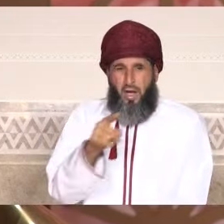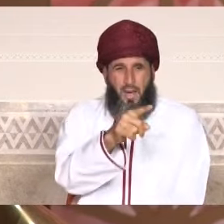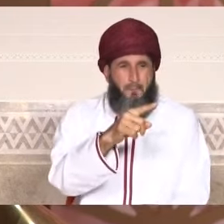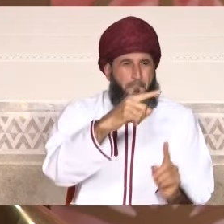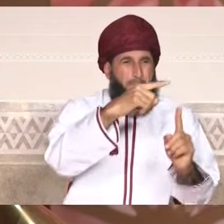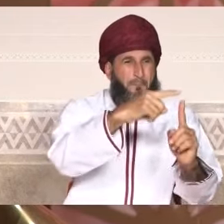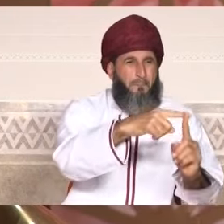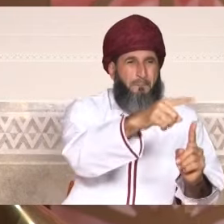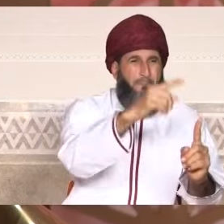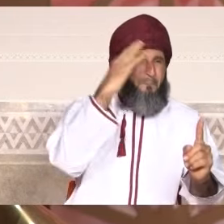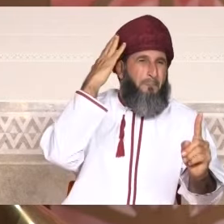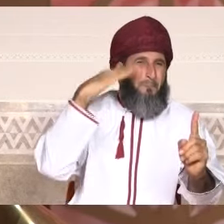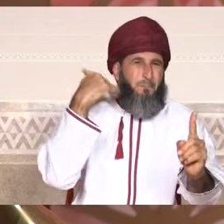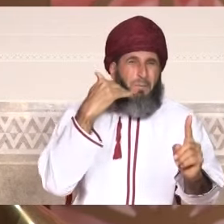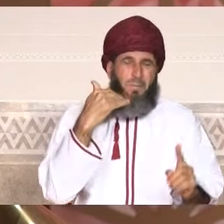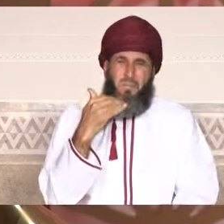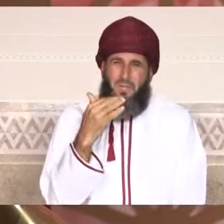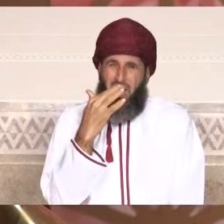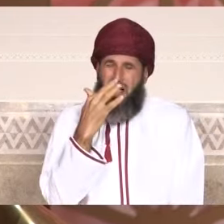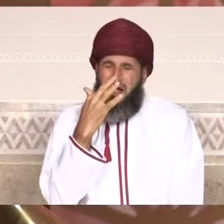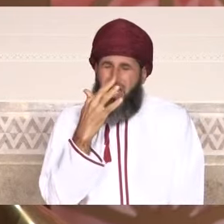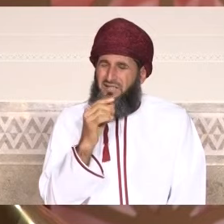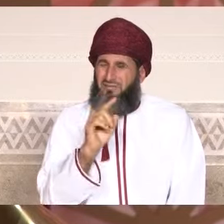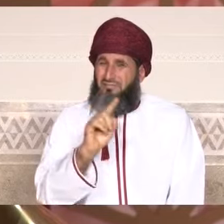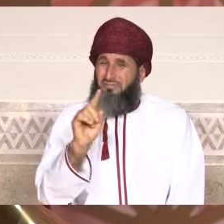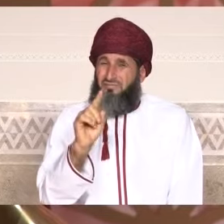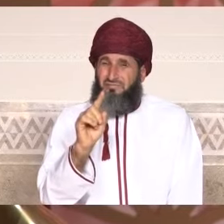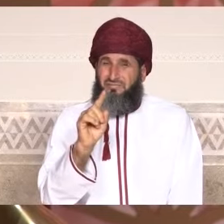بالكتابية حرج كبير،